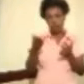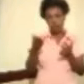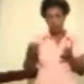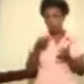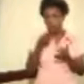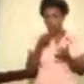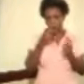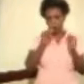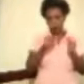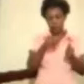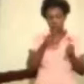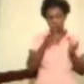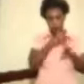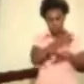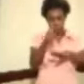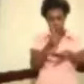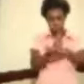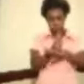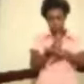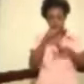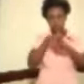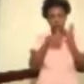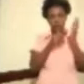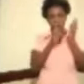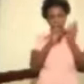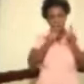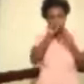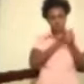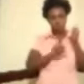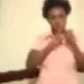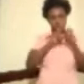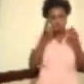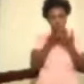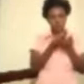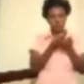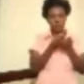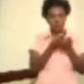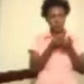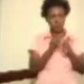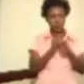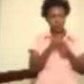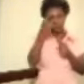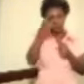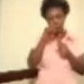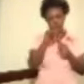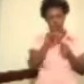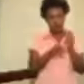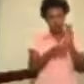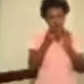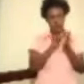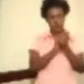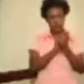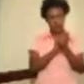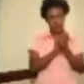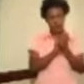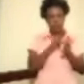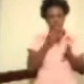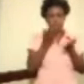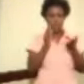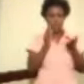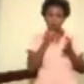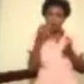je crois qu'il faut que nous fassions état des lieux. Pour que ça, nous identifions quatre grandes zones, régions, notions qui